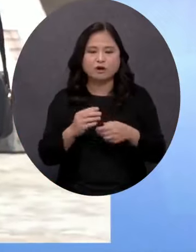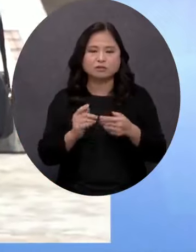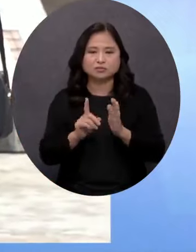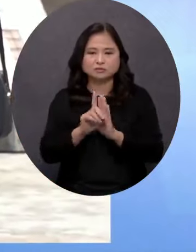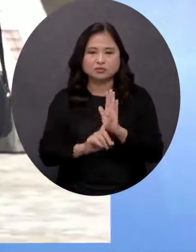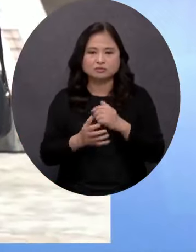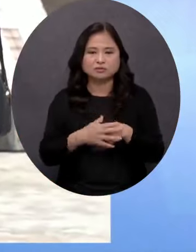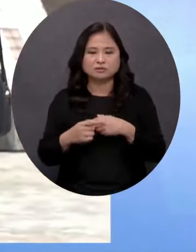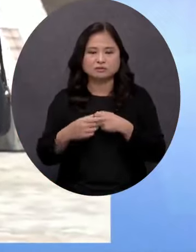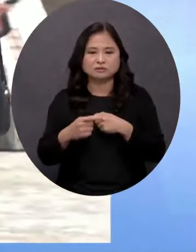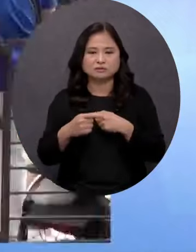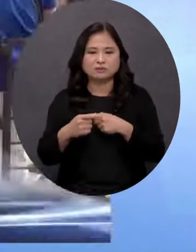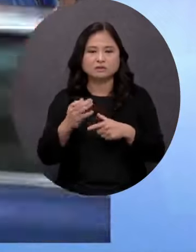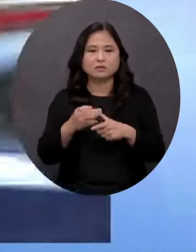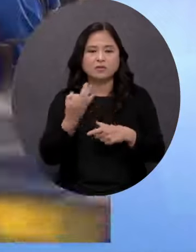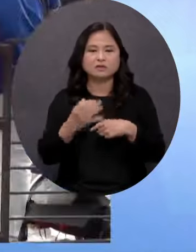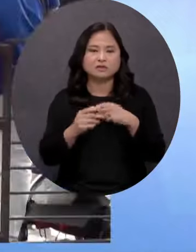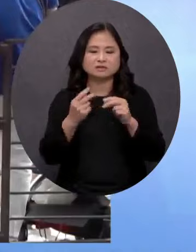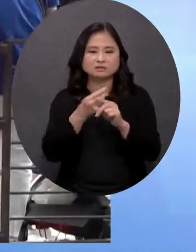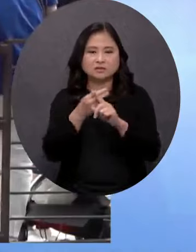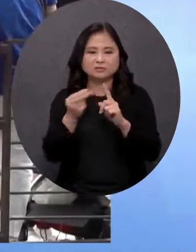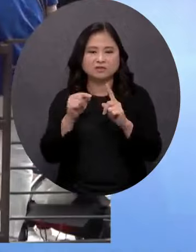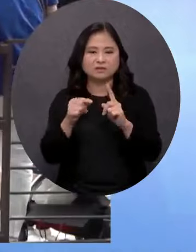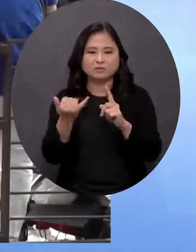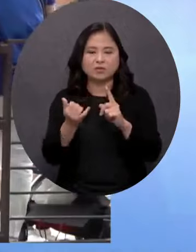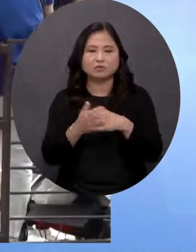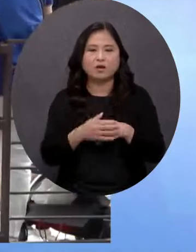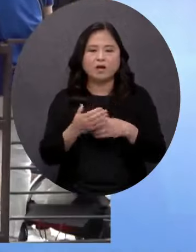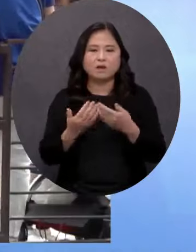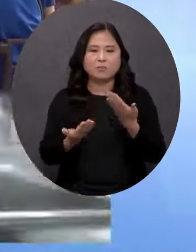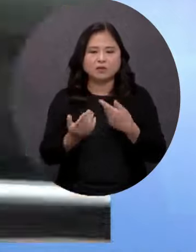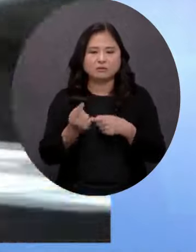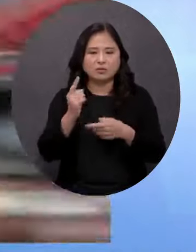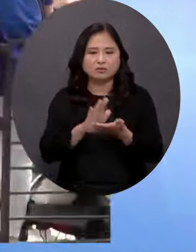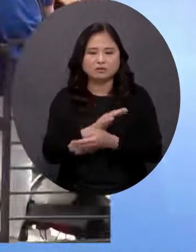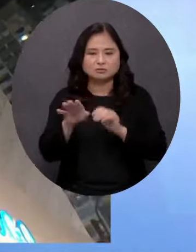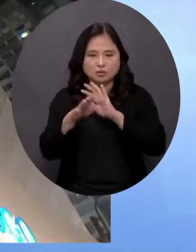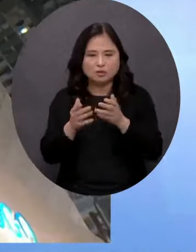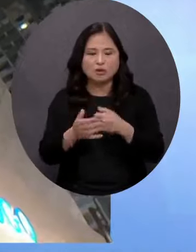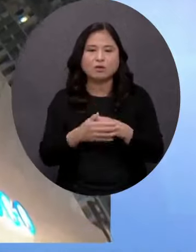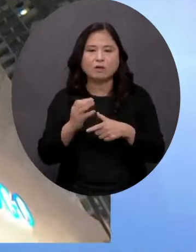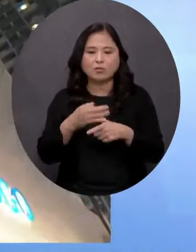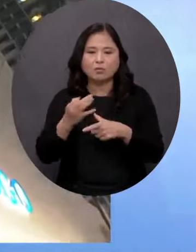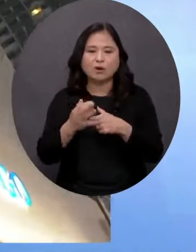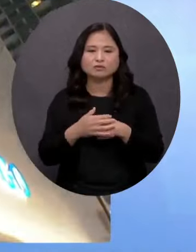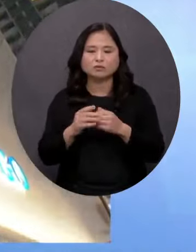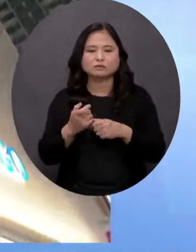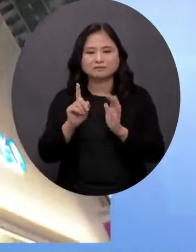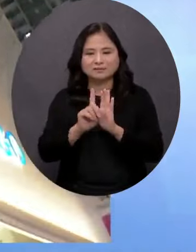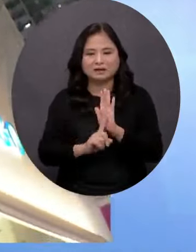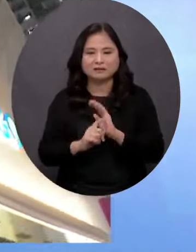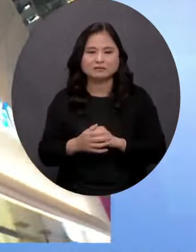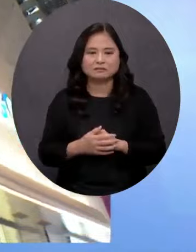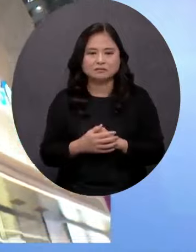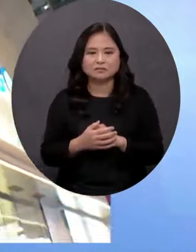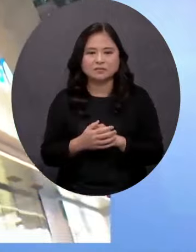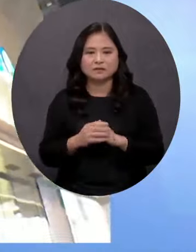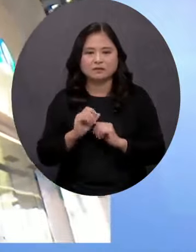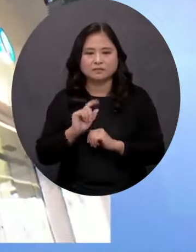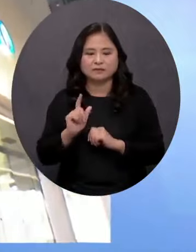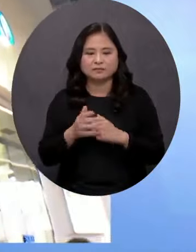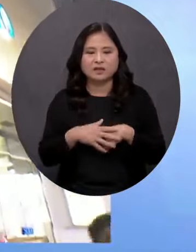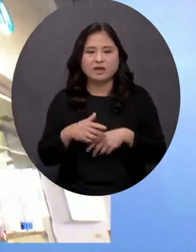升 17.6%， 升幅同样是低过上年所有季度。政府发言人说，香港经济今年